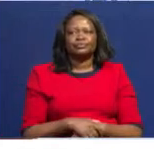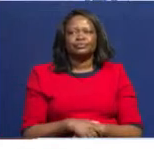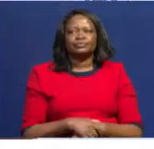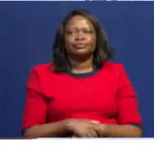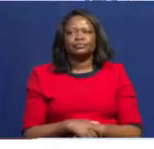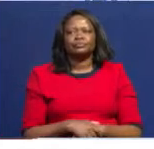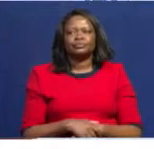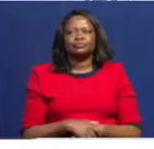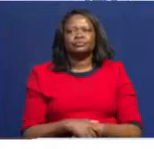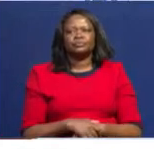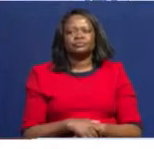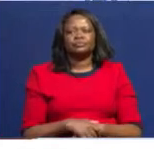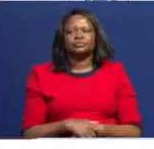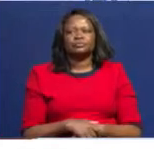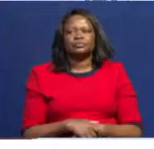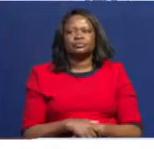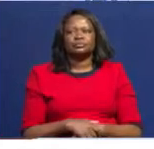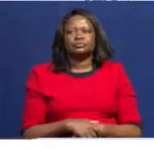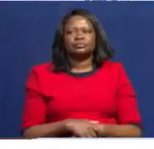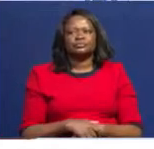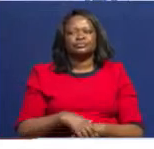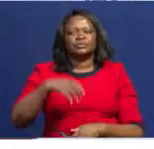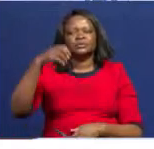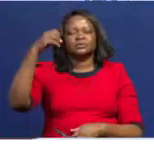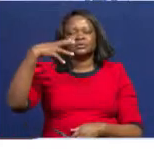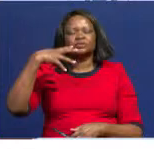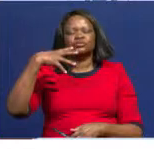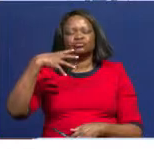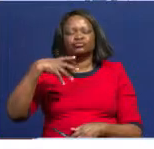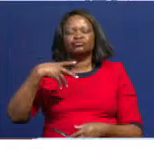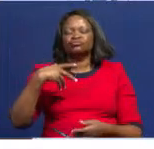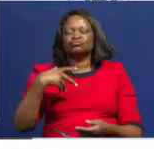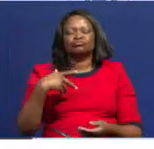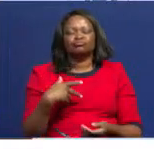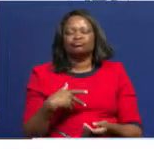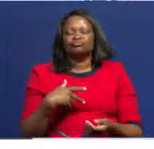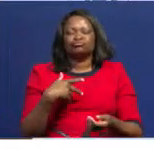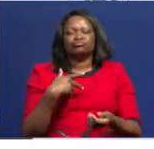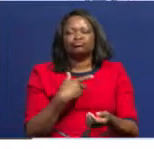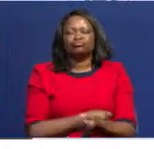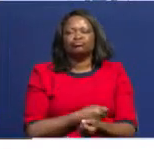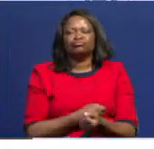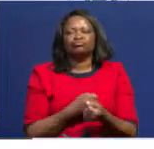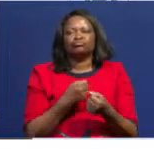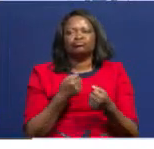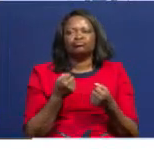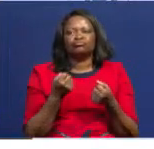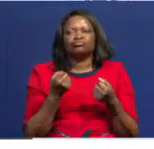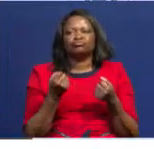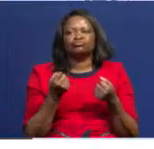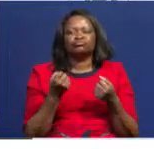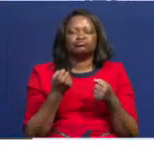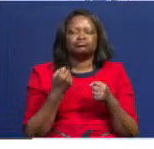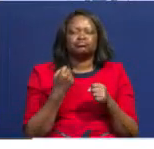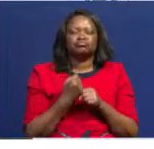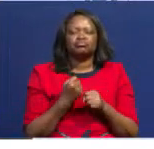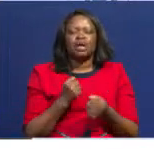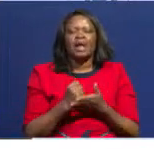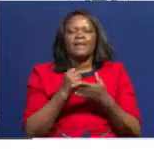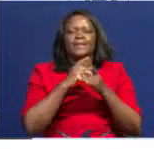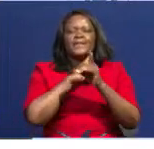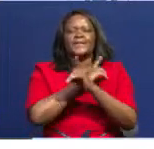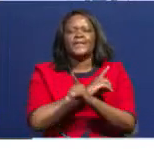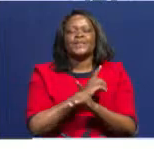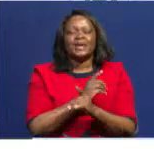venture, by shining a light of doping practice and advocating for clean sport, they help to protect the